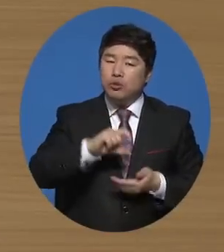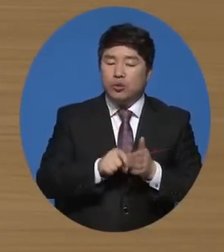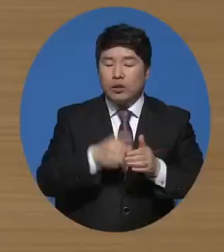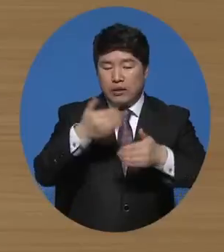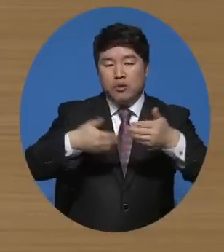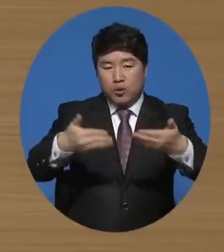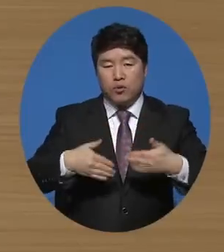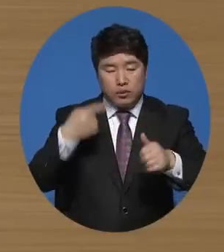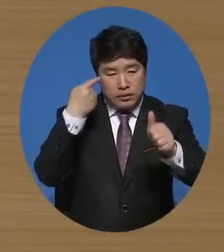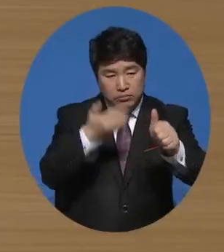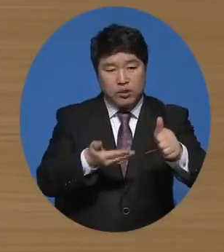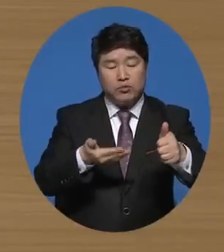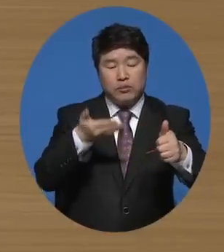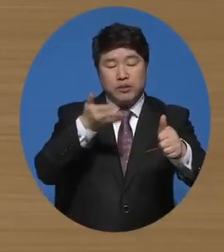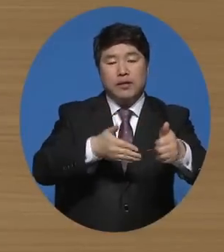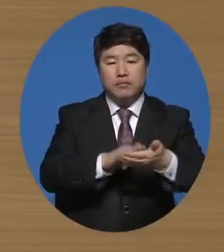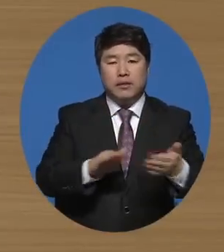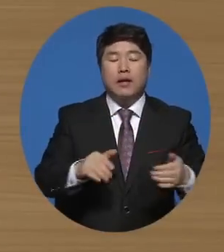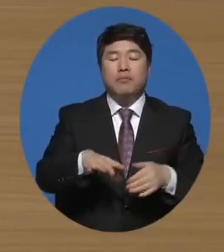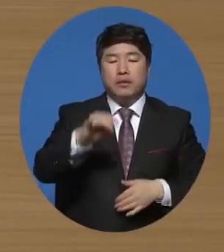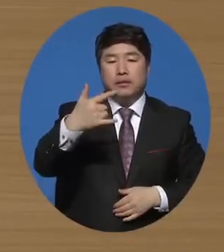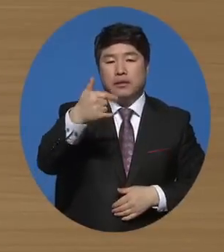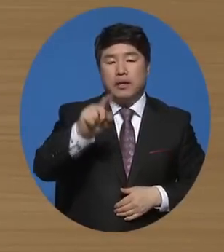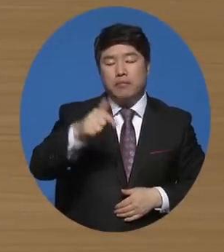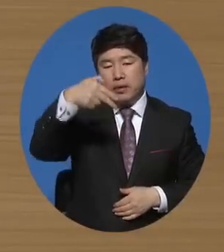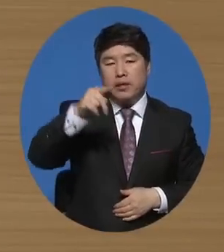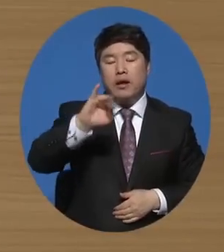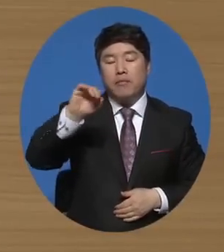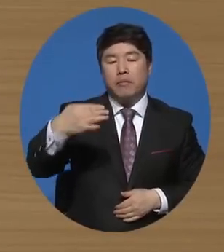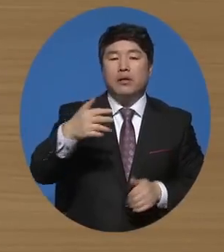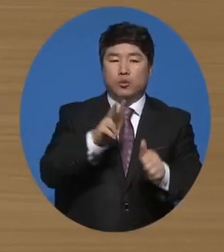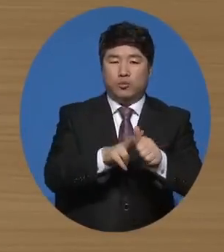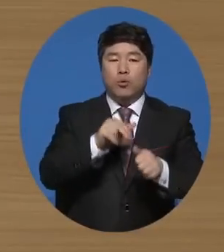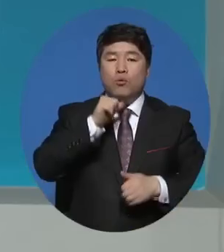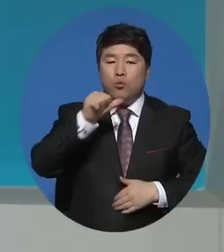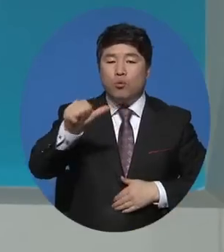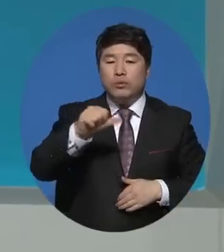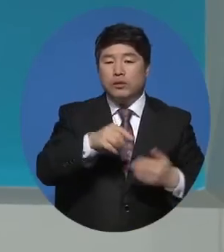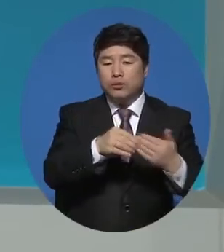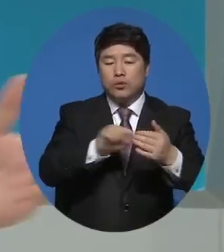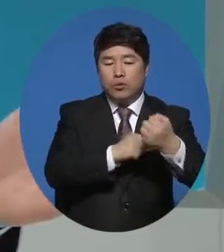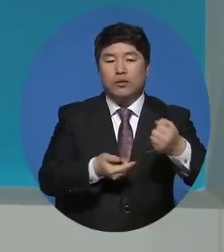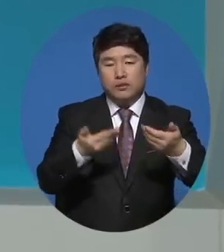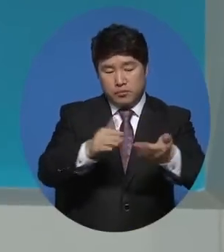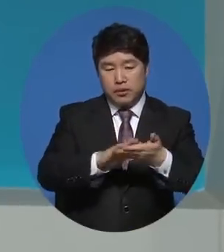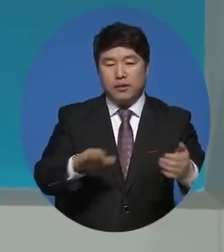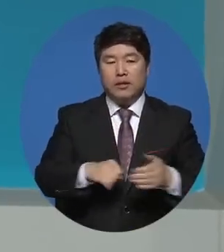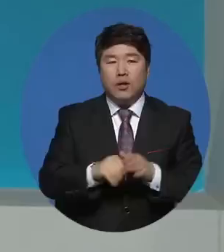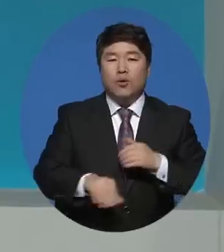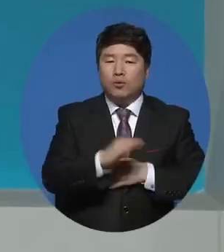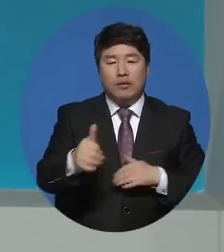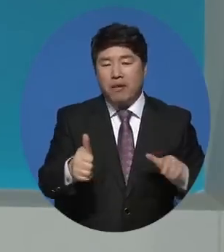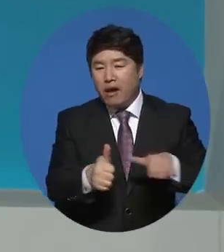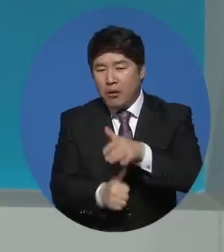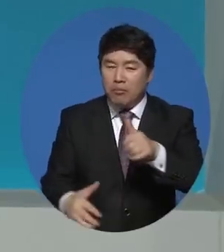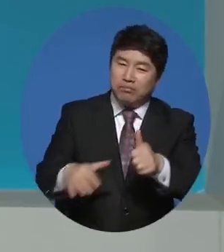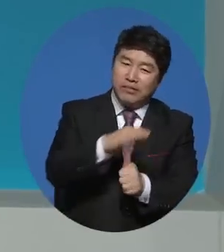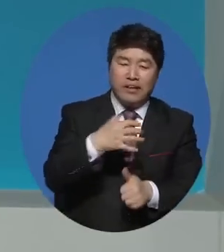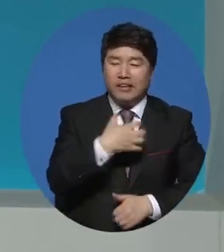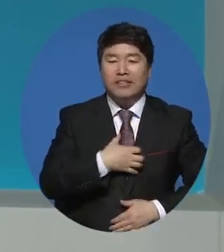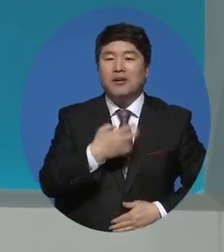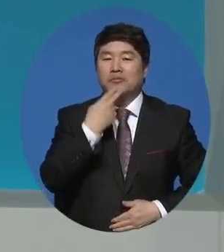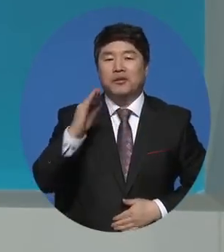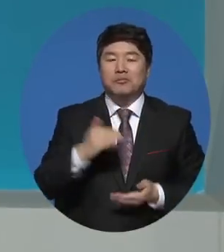주시기 바랍니다 먼저 경필 후보에게 5분의 주도권 드리겠습니다 아 저희는 뭐 네가티브 이런 거 걱정 안 하셔도 됩니다